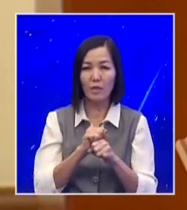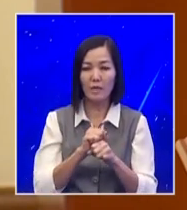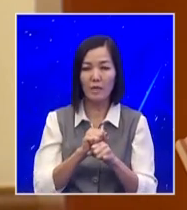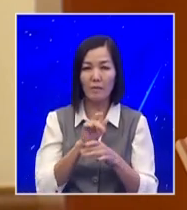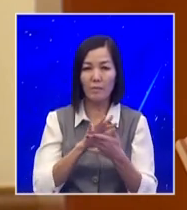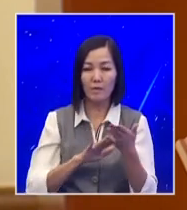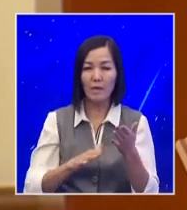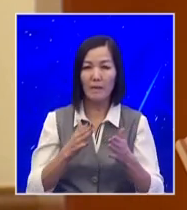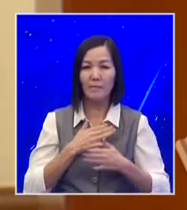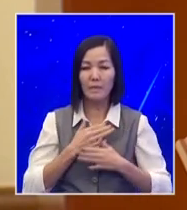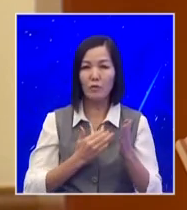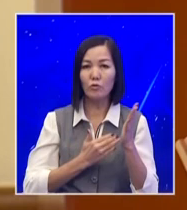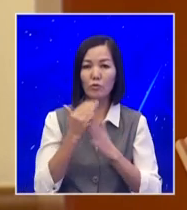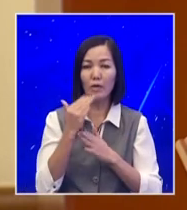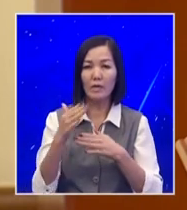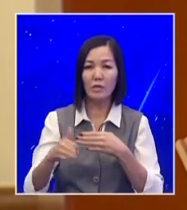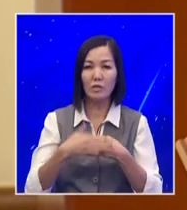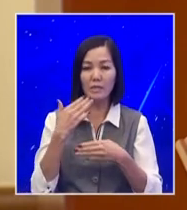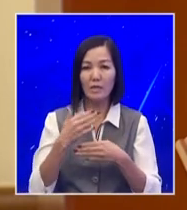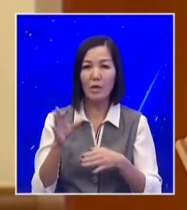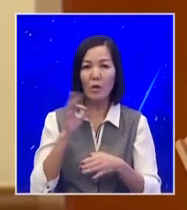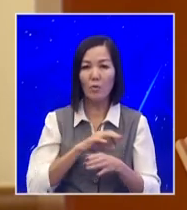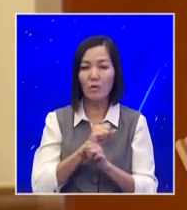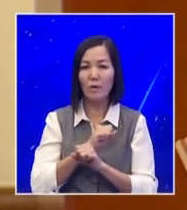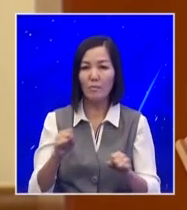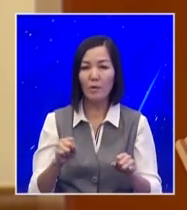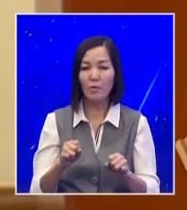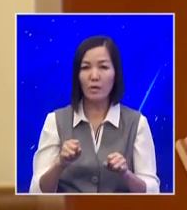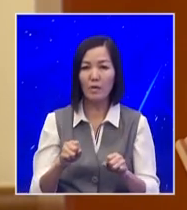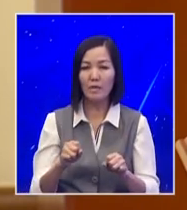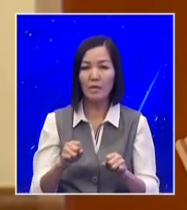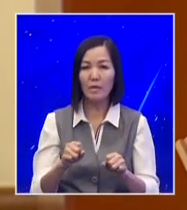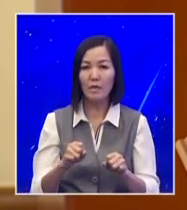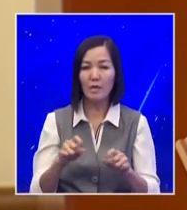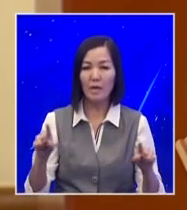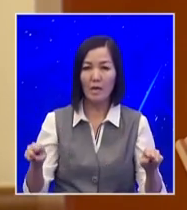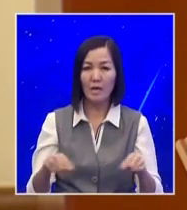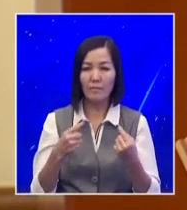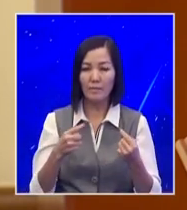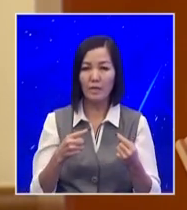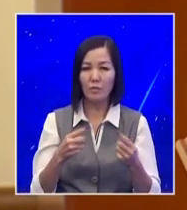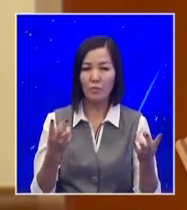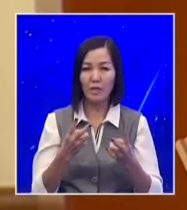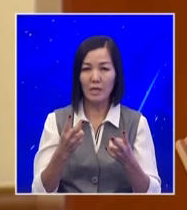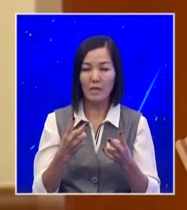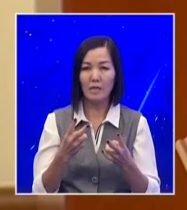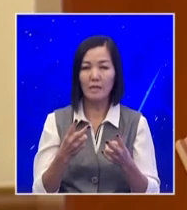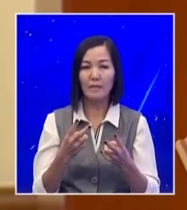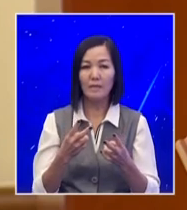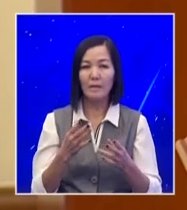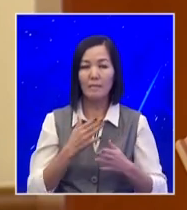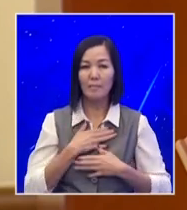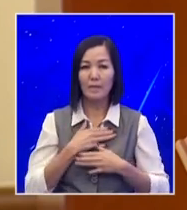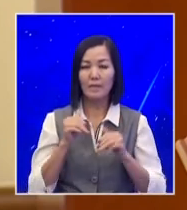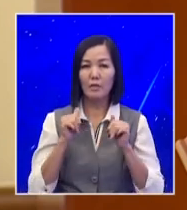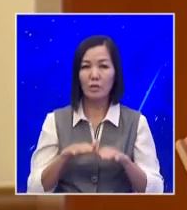біздің елде жоғары жаза шарасын қолданбауын тұрақты құқықтық режимі қалыптасқанын атап өткім келеді. Біз бұл